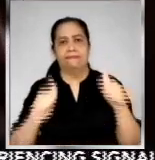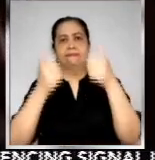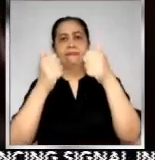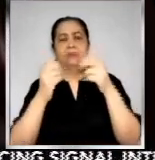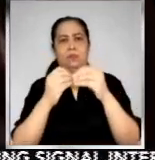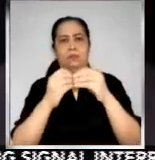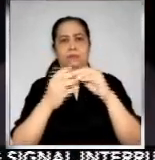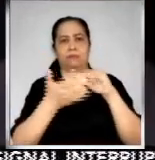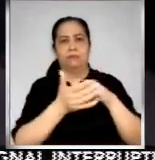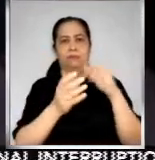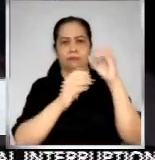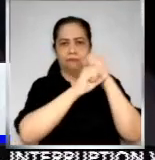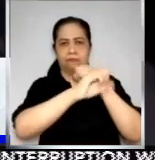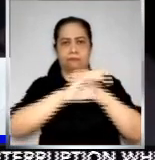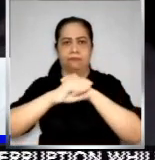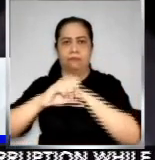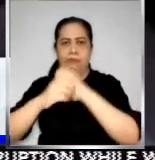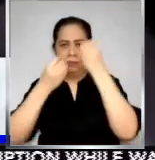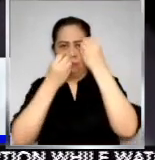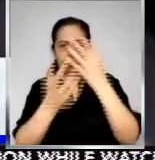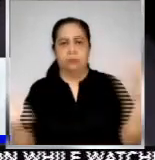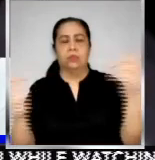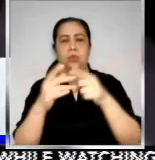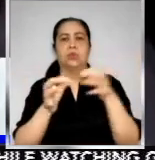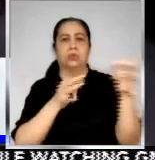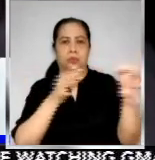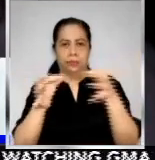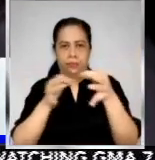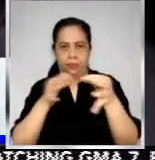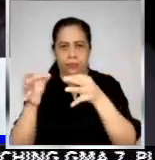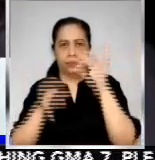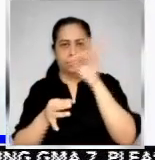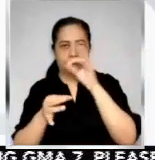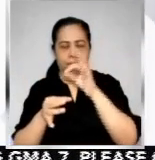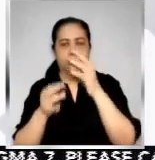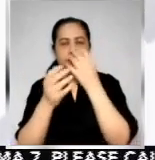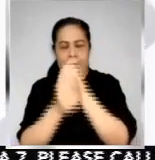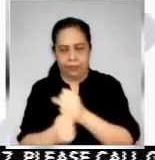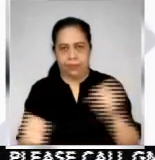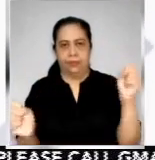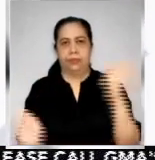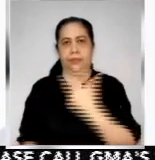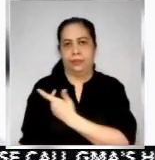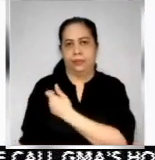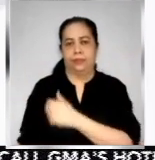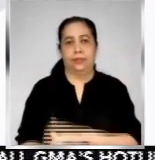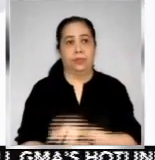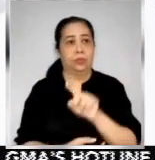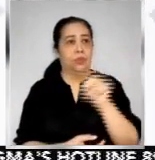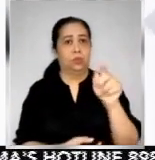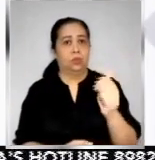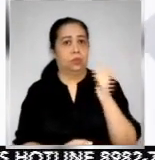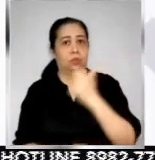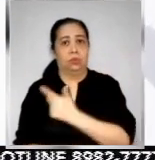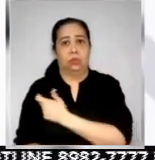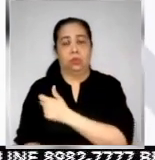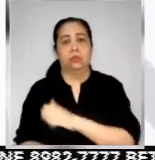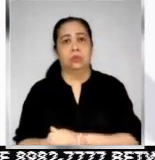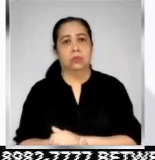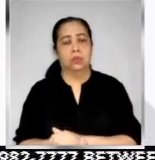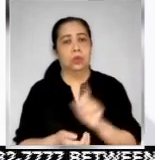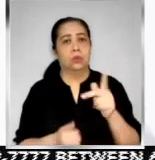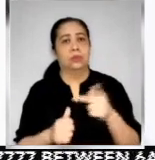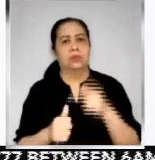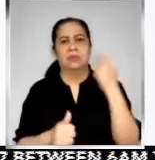information campaign para mapaliwanagan ang mga Pilipino sa kaligtasan nito. Of those who don't want to be vaccinated, ang primary reason nila